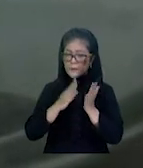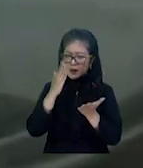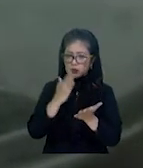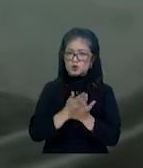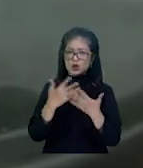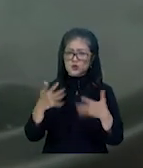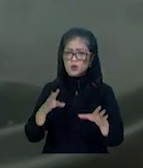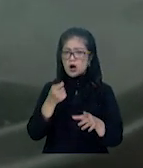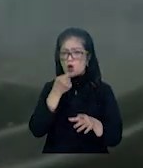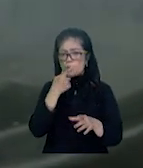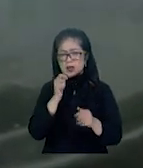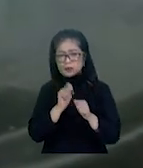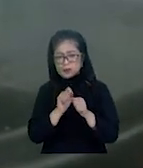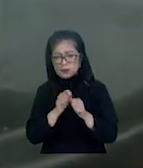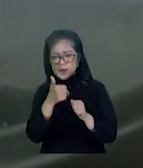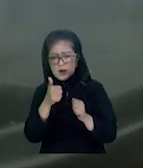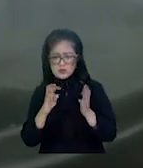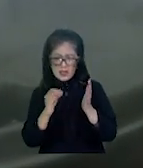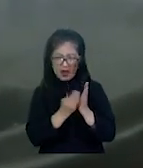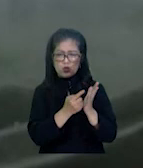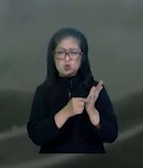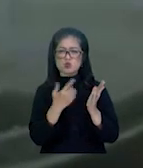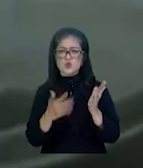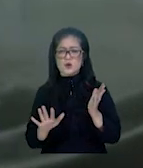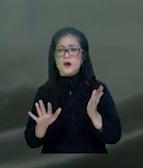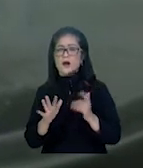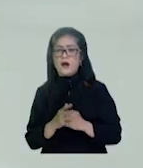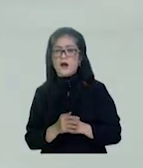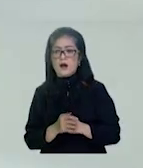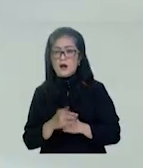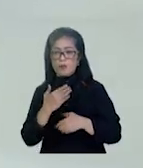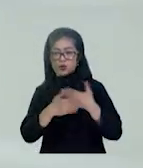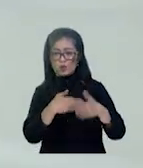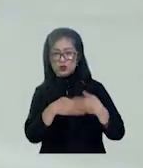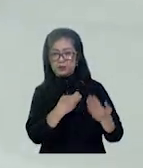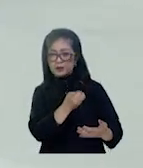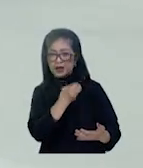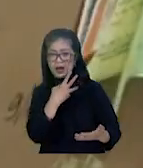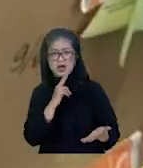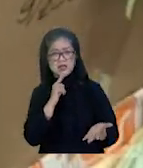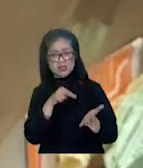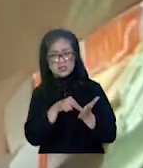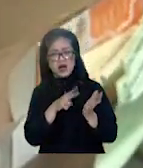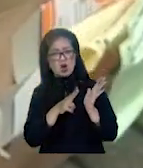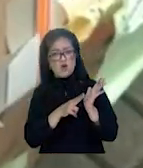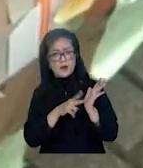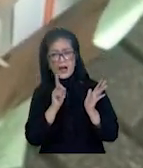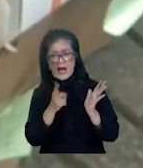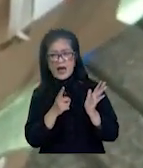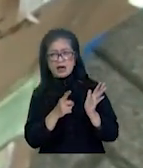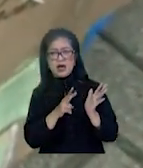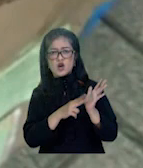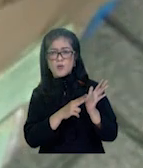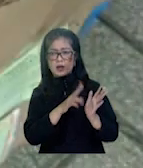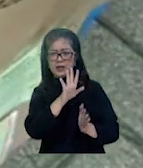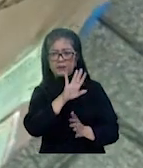baik. Pihak perusahaan bahkan mempertanyakan mengapa BPOM justru menerbitkan nomor izin edar 5 tahun terhitung sejak